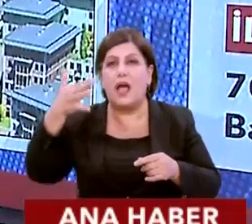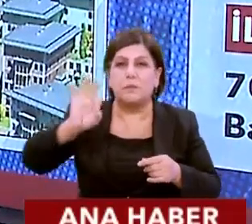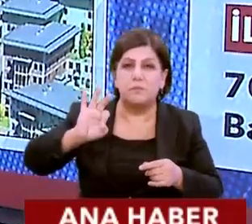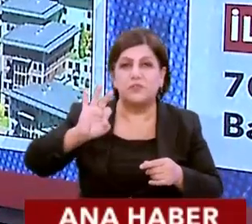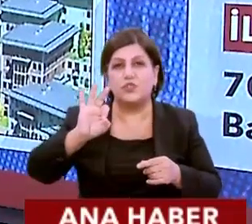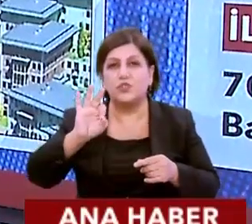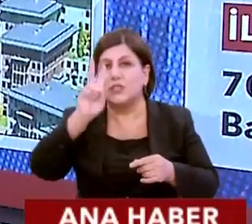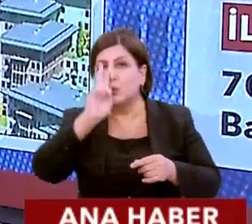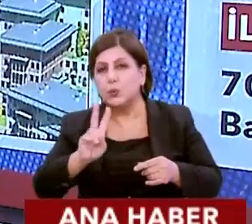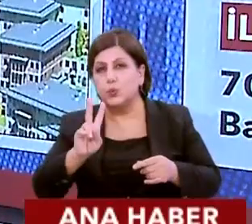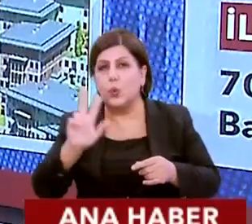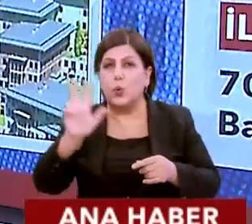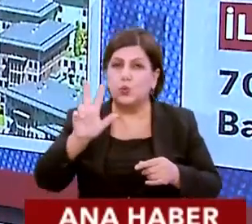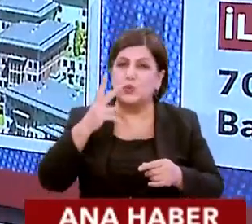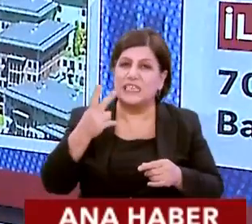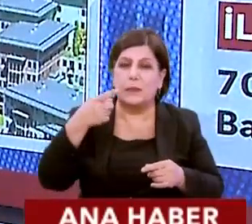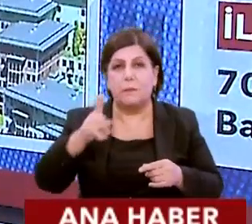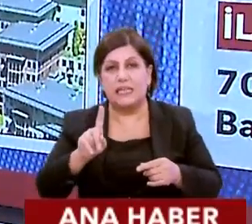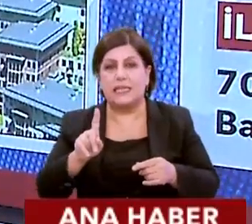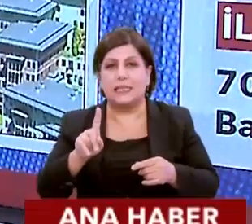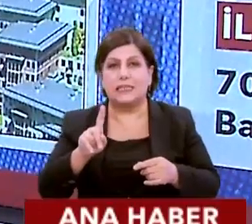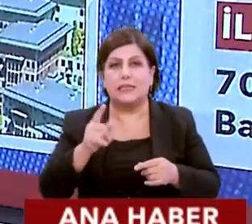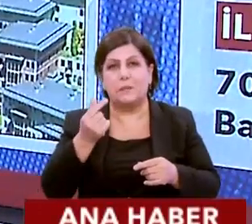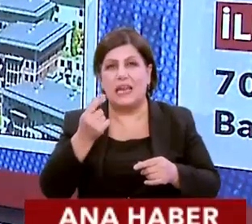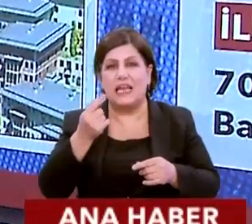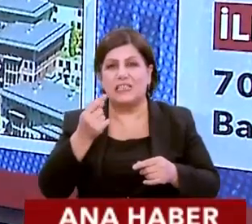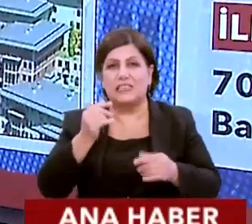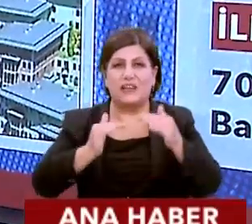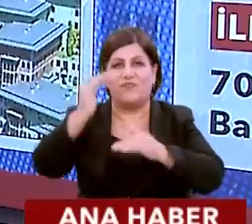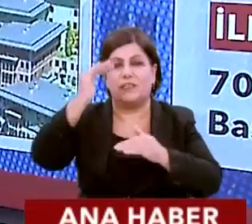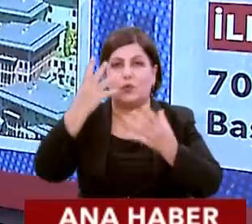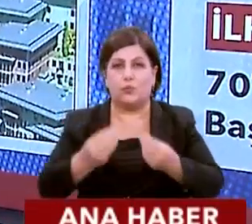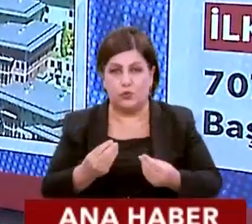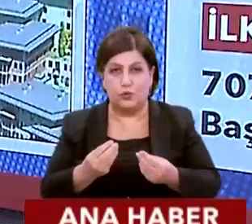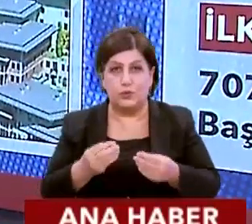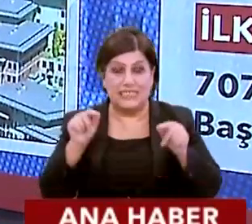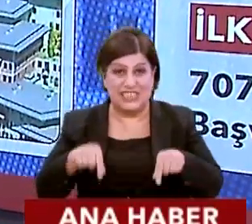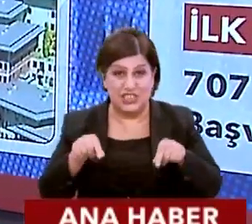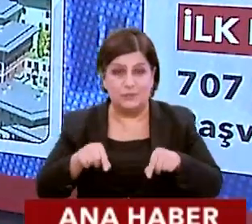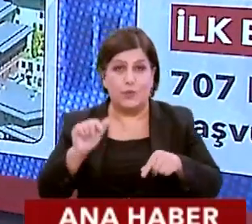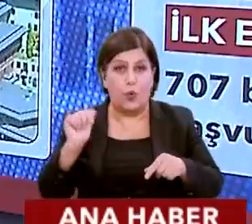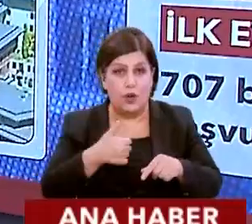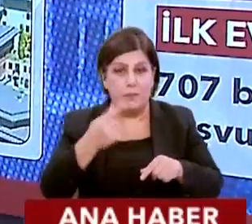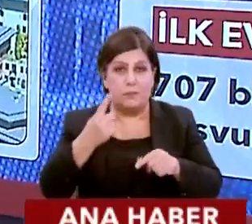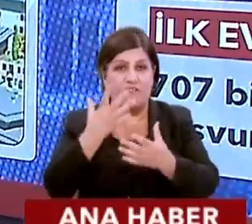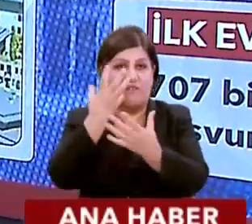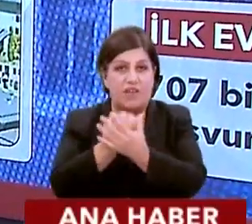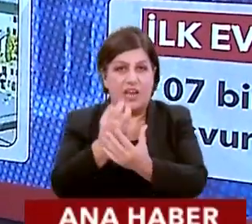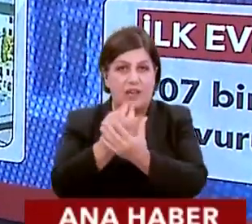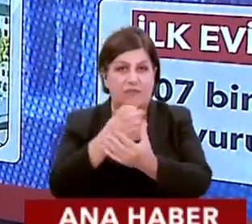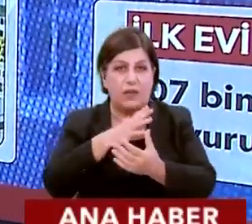başı 232 binleri biraz aşmış şimdi bir önemli veri daha